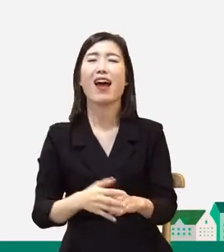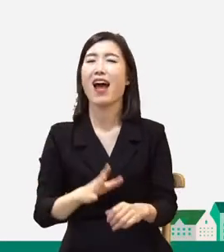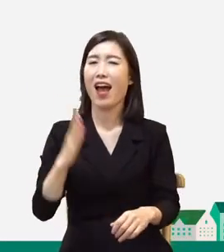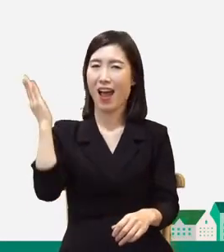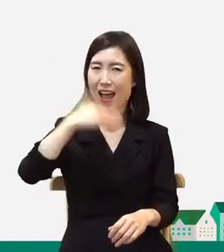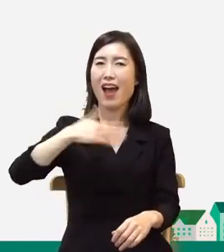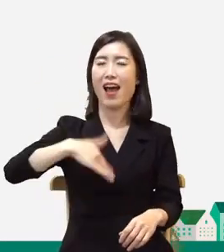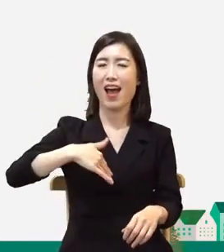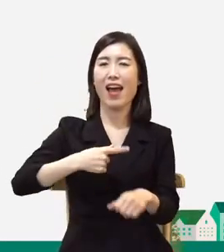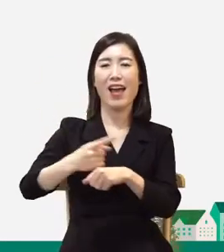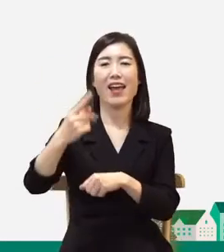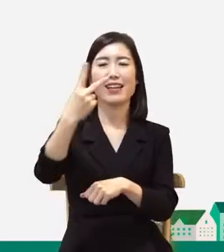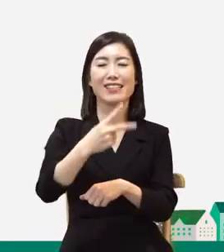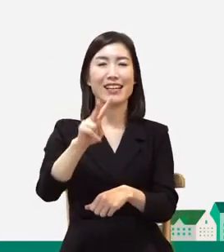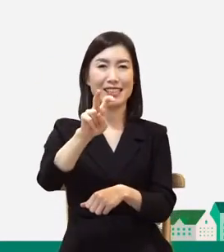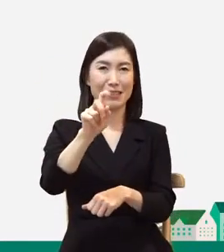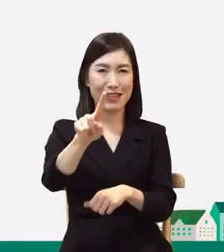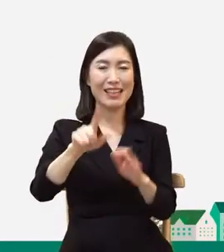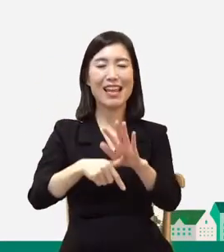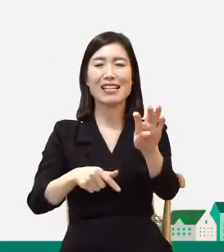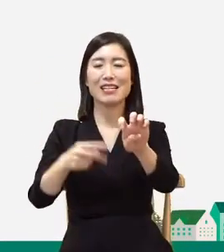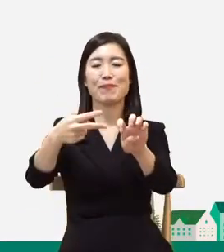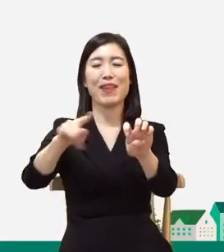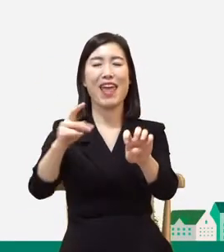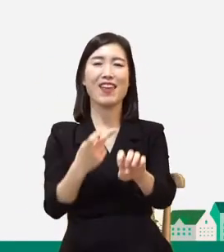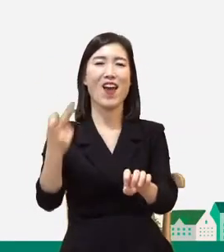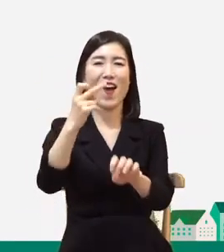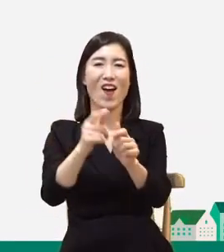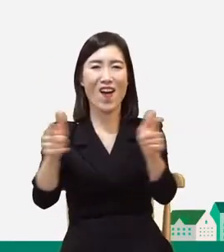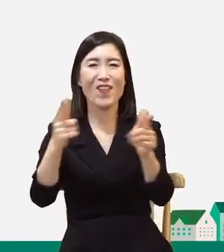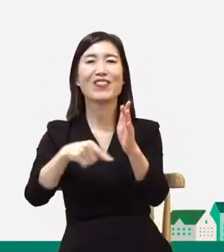40대 회원분들에 대한 모임도 지금 계속 구상하고 있습니다.